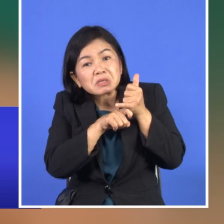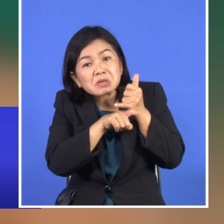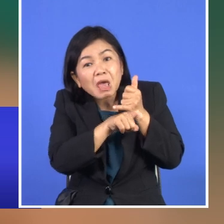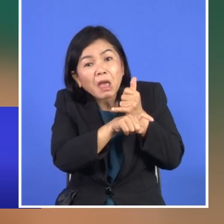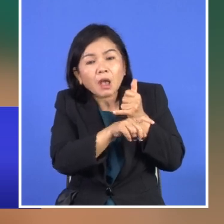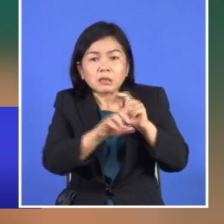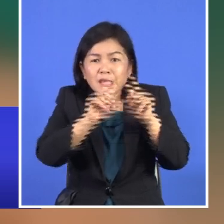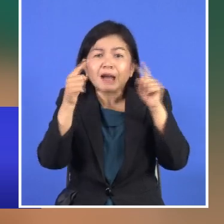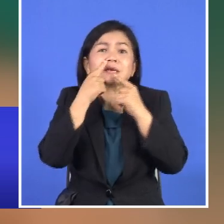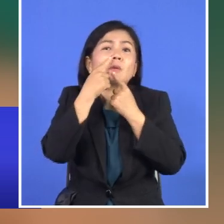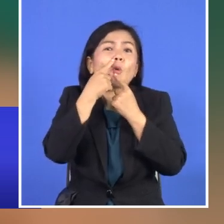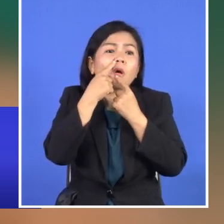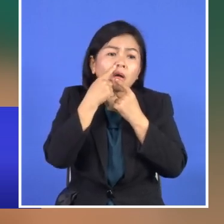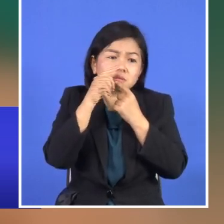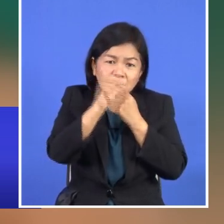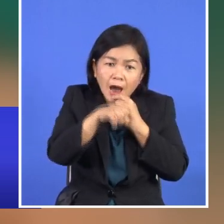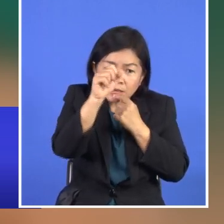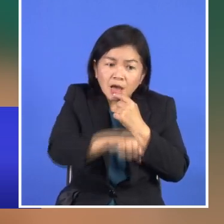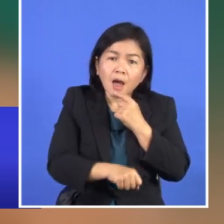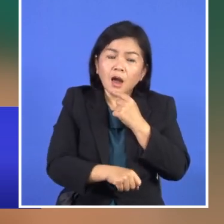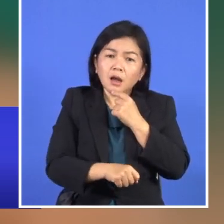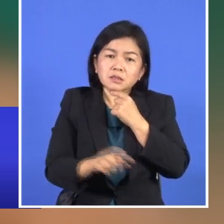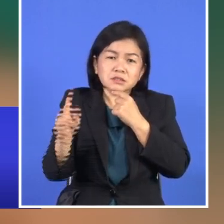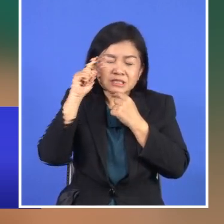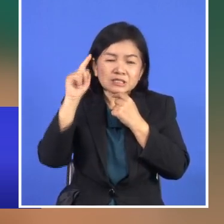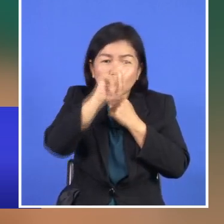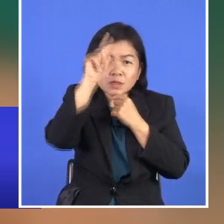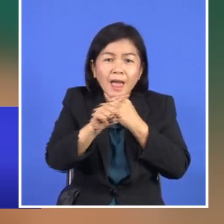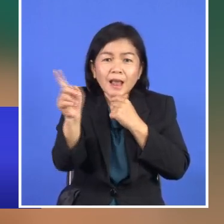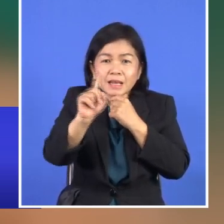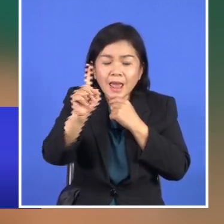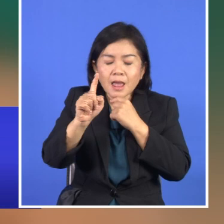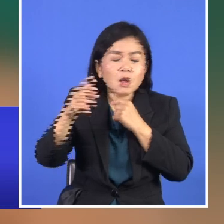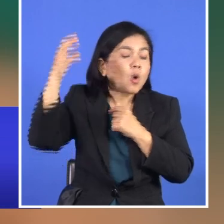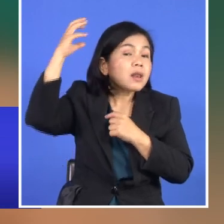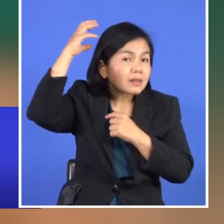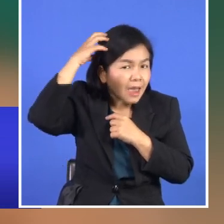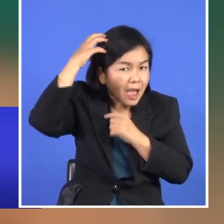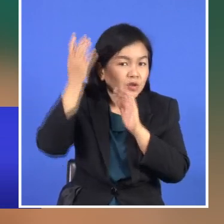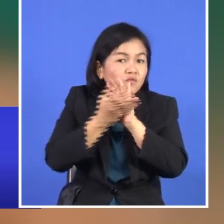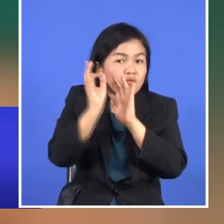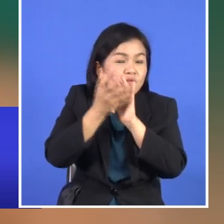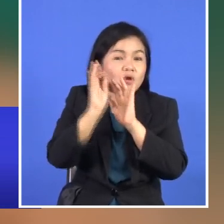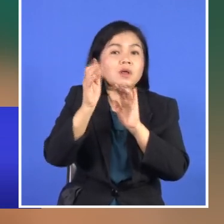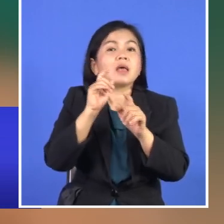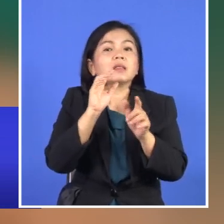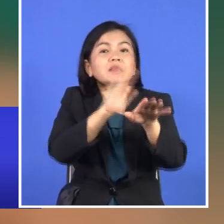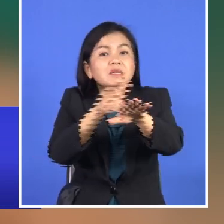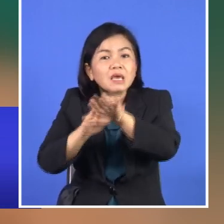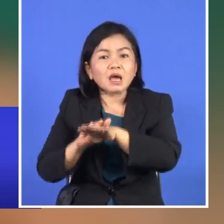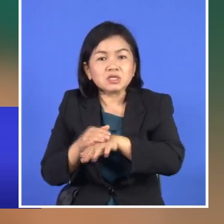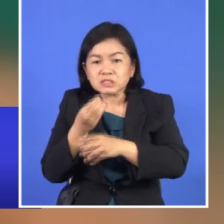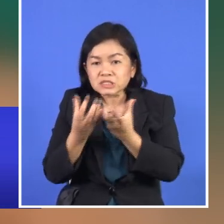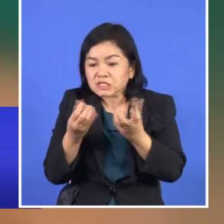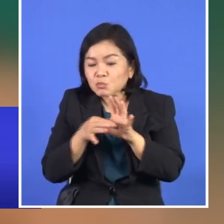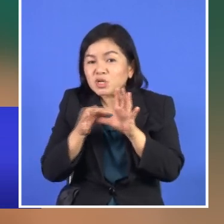มูกอ่ะ ใช่ค่ะนี่นะเขาบอกว่าคาดว่าเกิดขึ้นที่สปป.ลาวแต่เพจเนี่ยเขานำมาโพสต์เตือนเอาไว้สำหรับคนที่ชอบกินของดิบนี่เป็นอุท